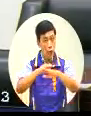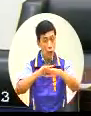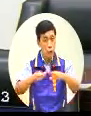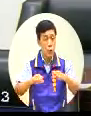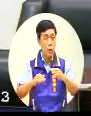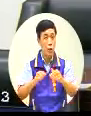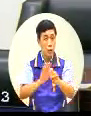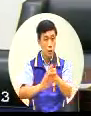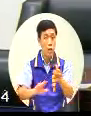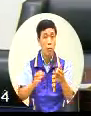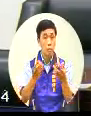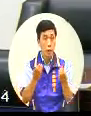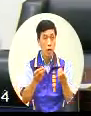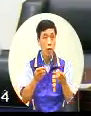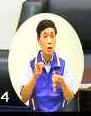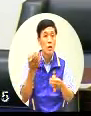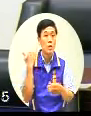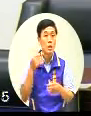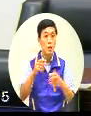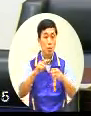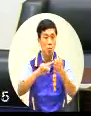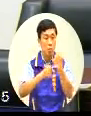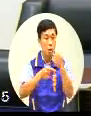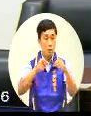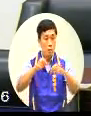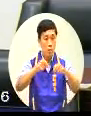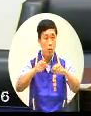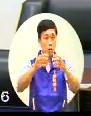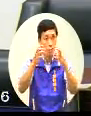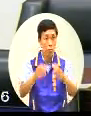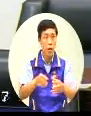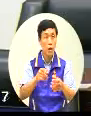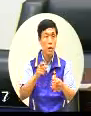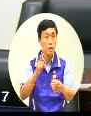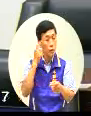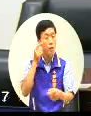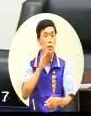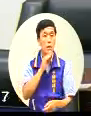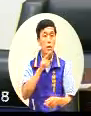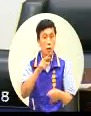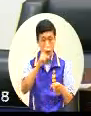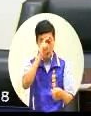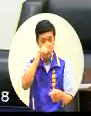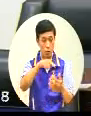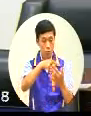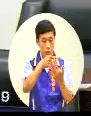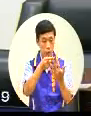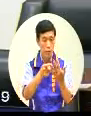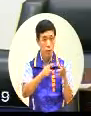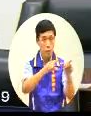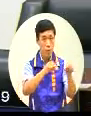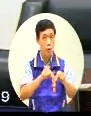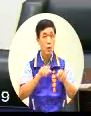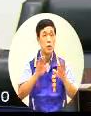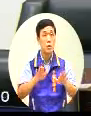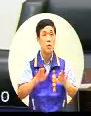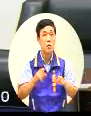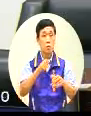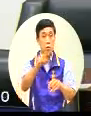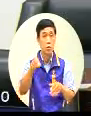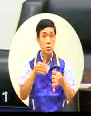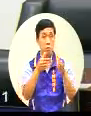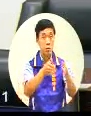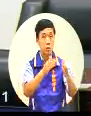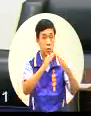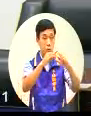得我们当时定这个用意在这里，就是希望你们能够按顺位。但是你们现在在猜的哈，现在你们在看